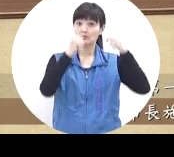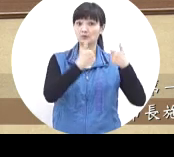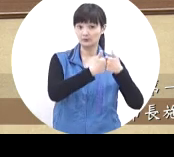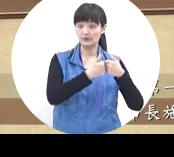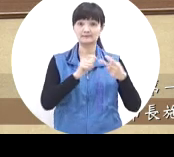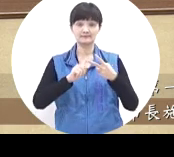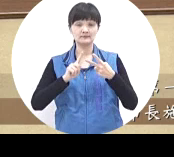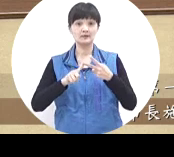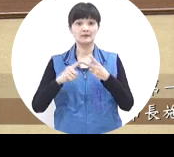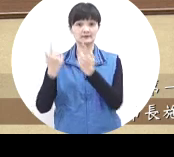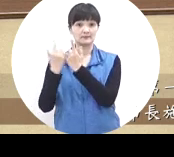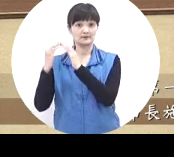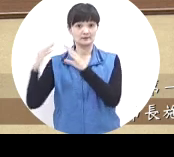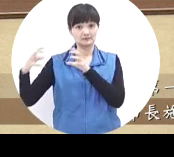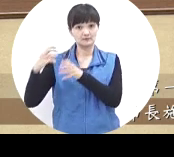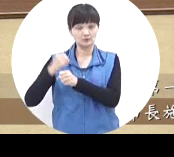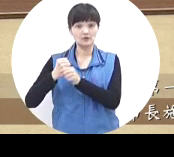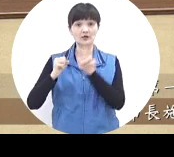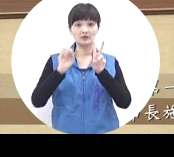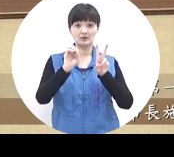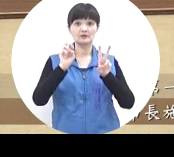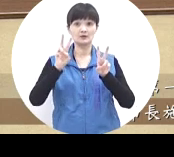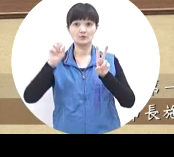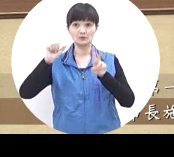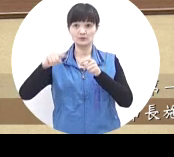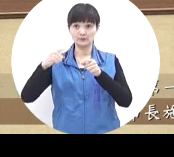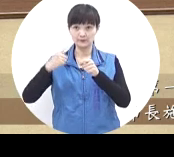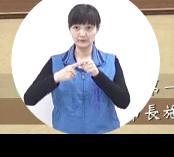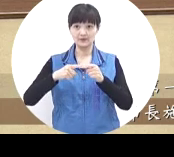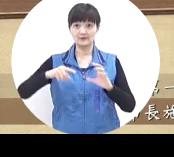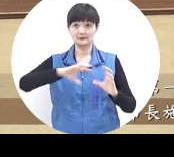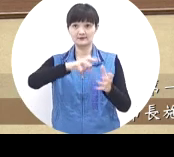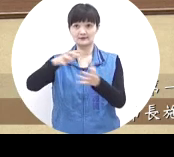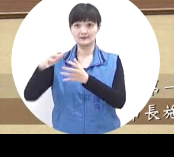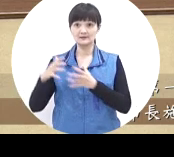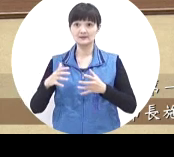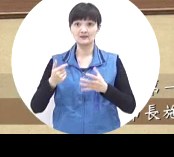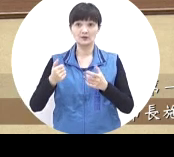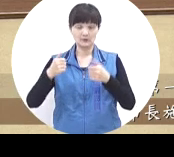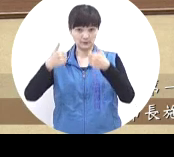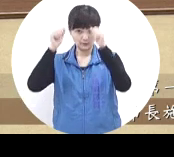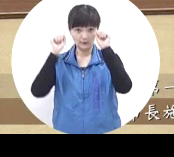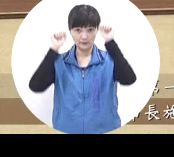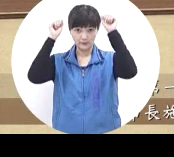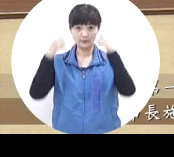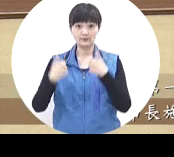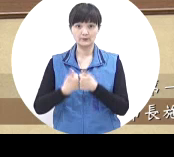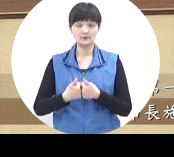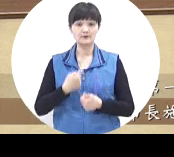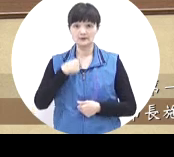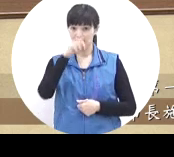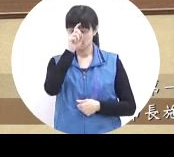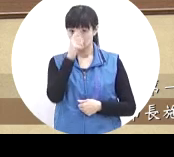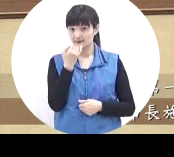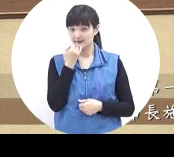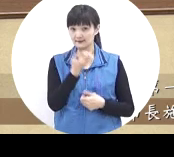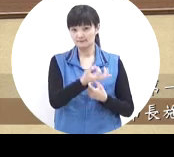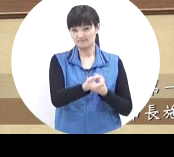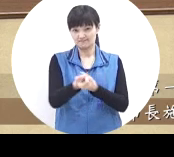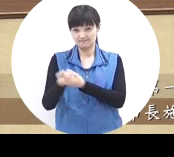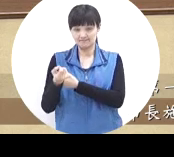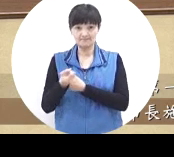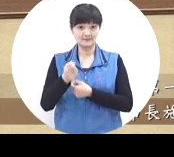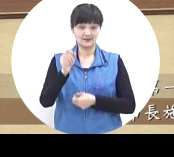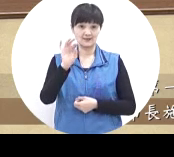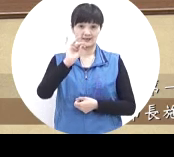2025世界壮年运动会，希望能够带来经济效益能够超过100亿。我们大家好好